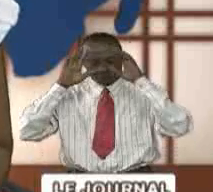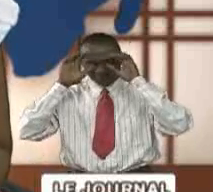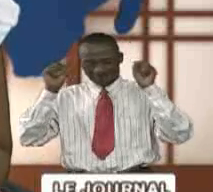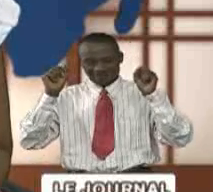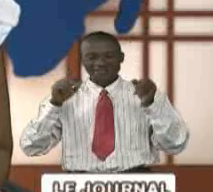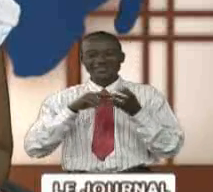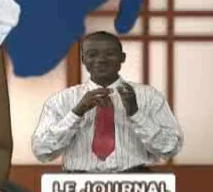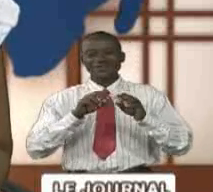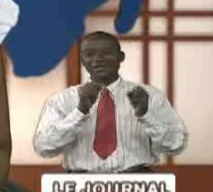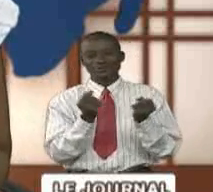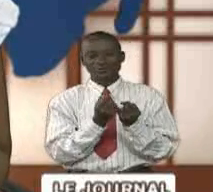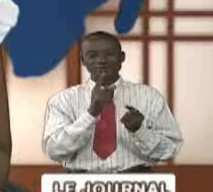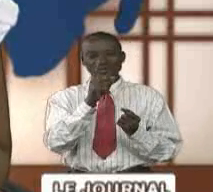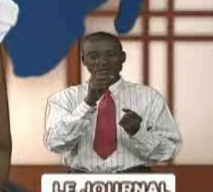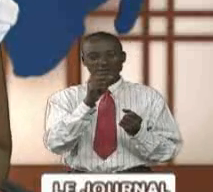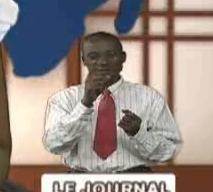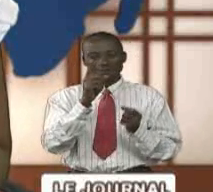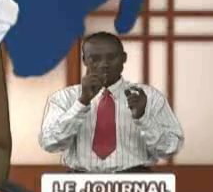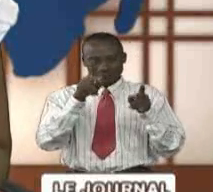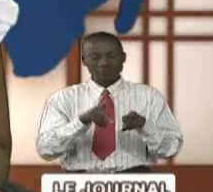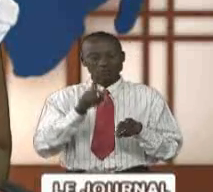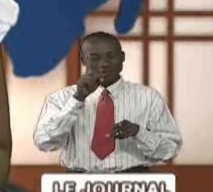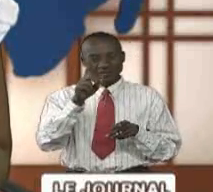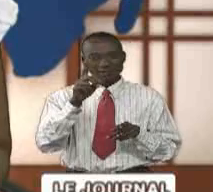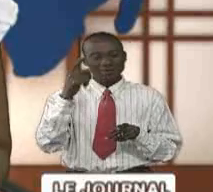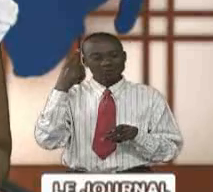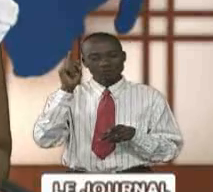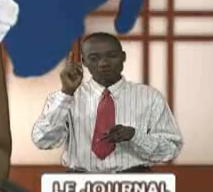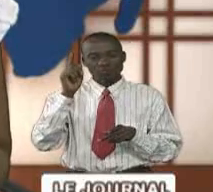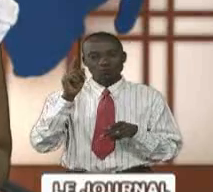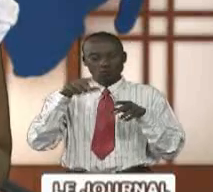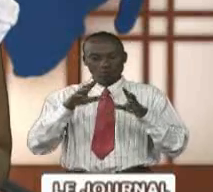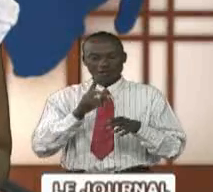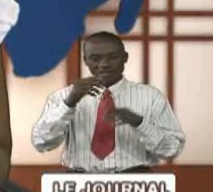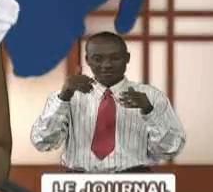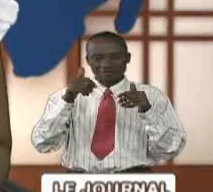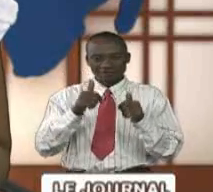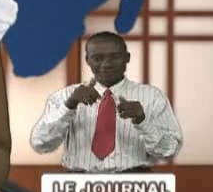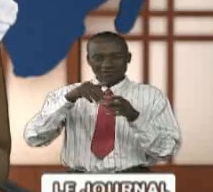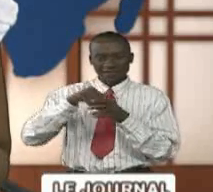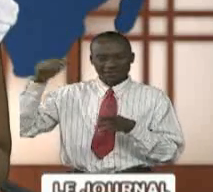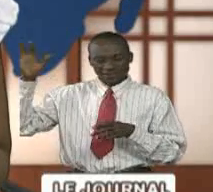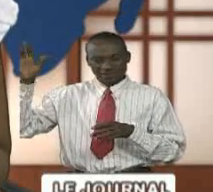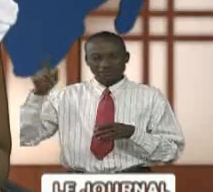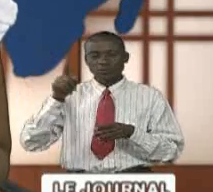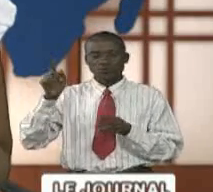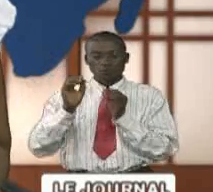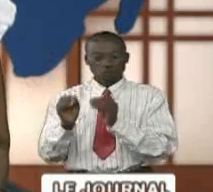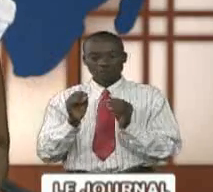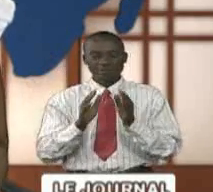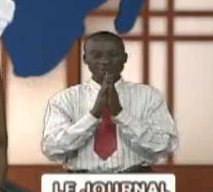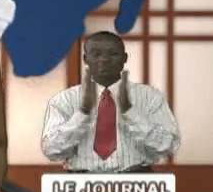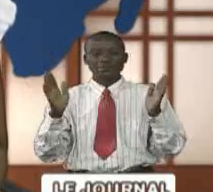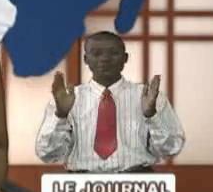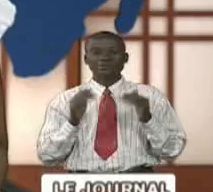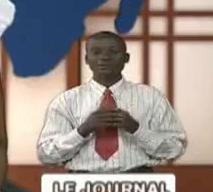Congolais de la diaspora a organisé une messe d'action de grâce pour son pays, la République démocratique du Congo.